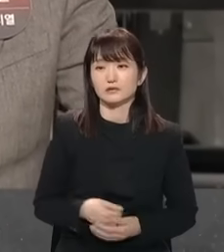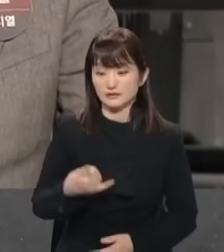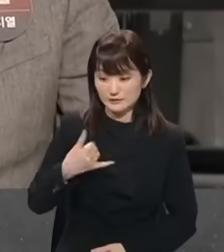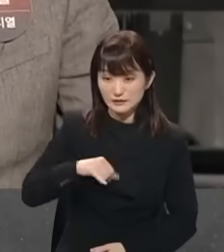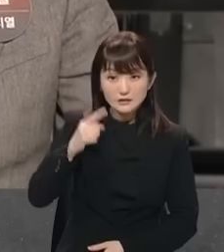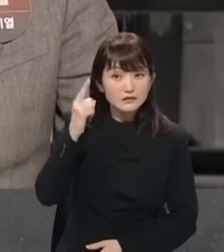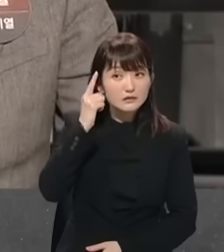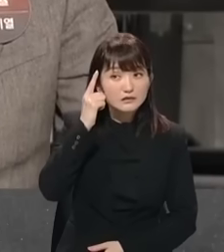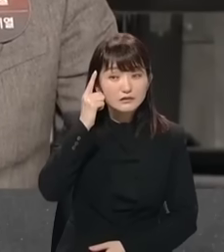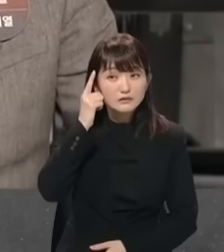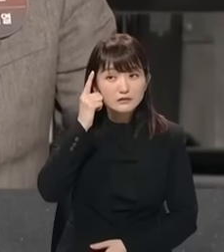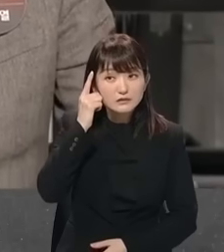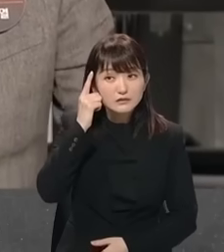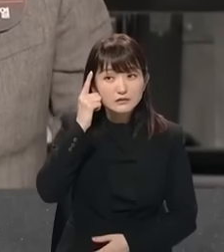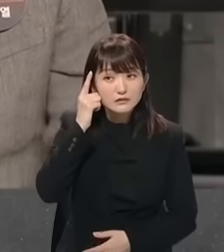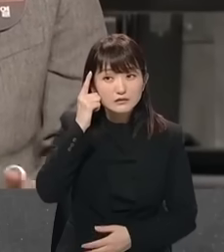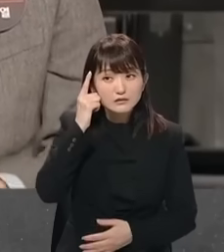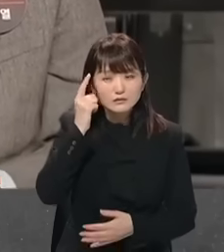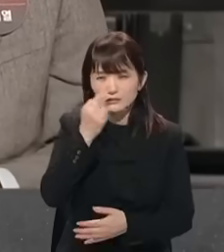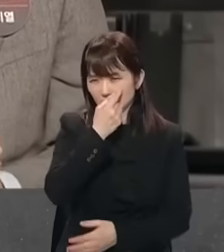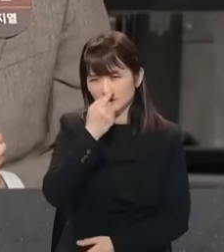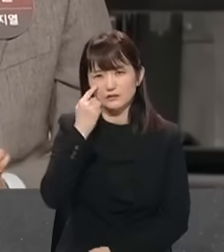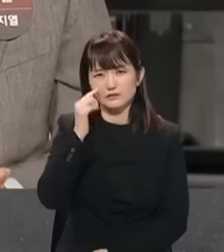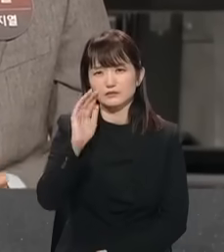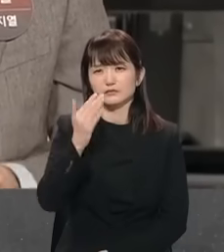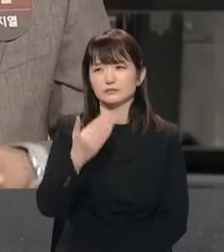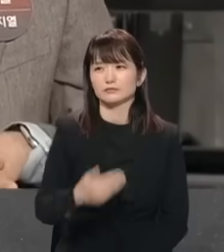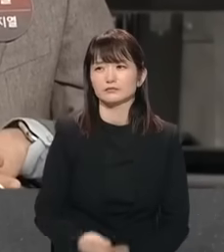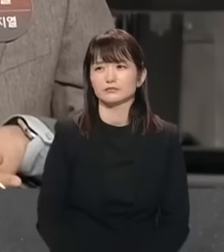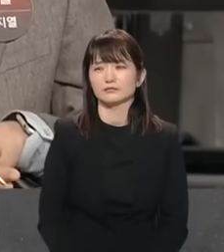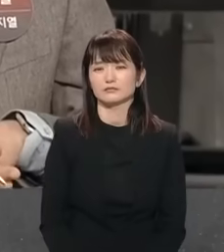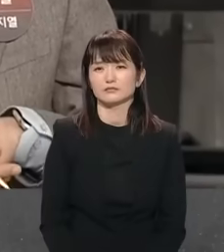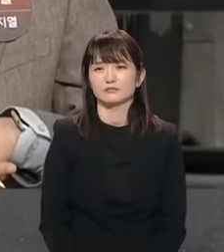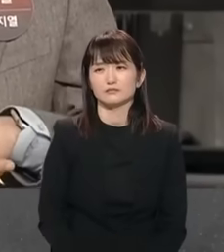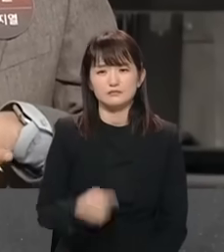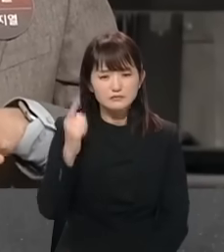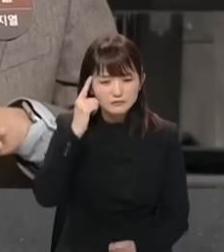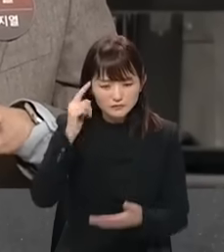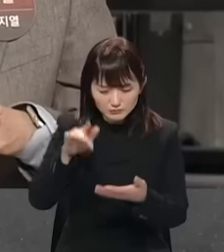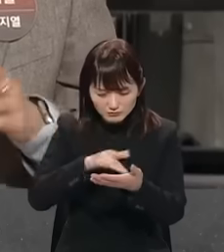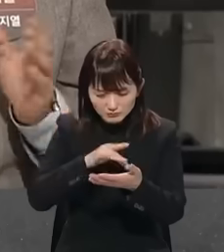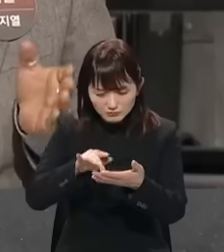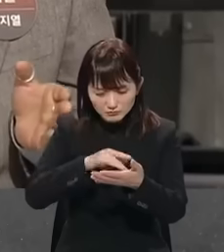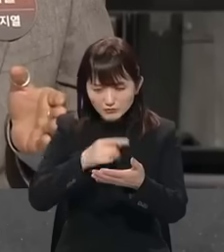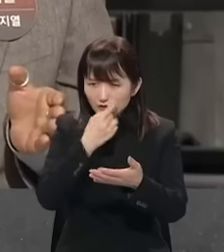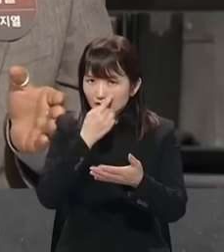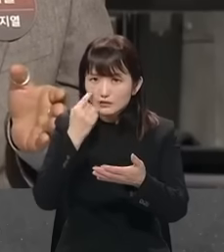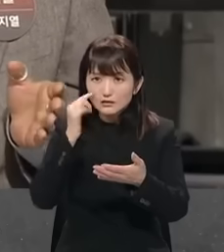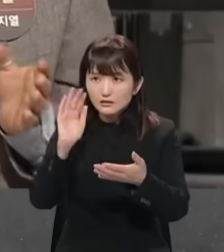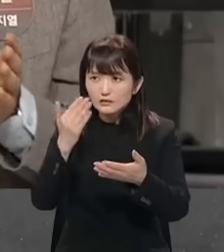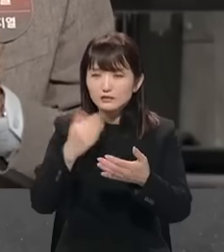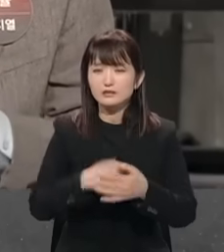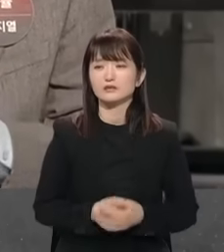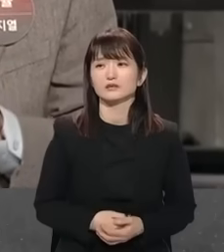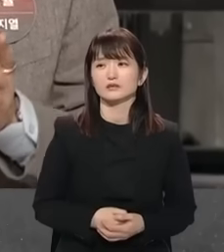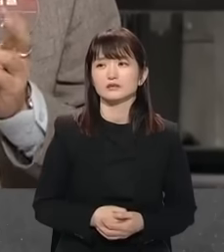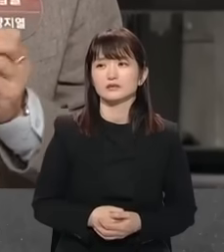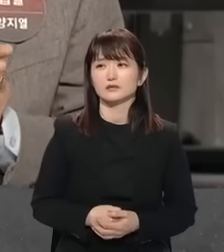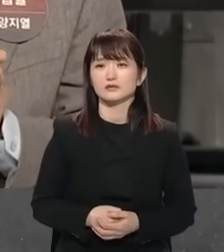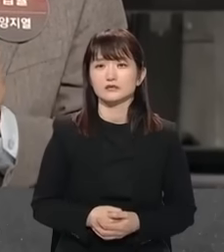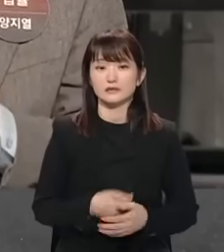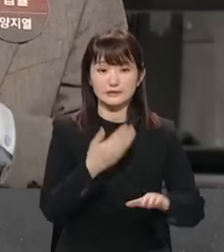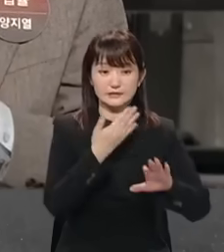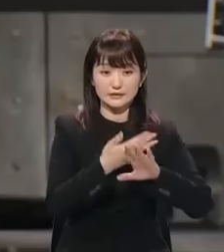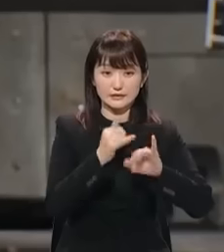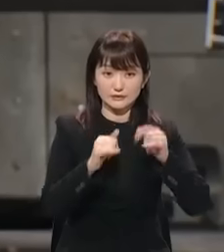핸드폰을 휴대폰을 좀 보셔야 될 거 같아요 그 휴대폰을 보고 또이 부분은 사실 디페이 그라고 하죠 사 다른 사람의